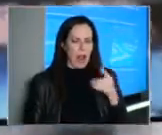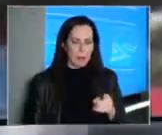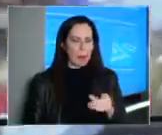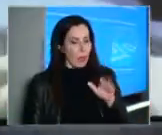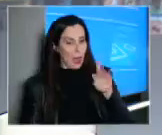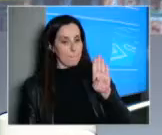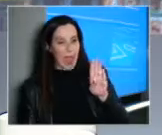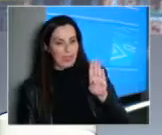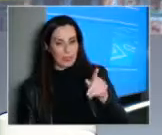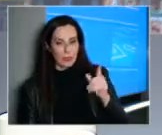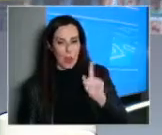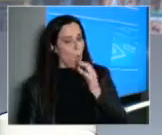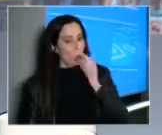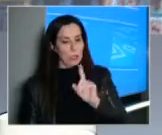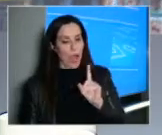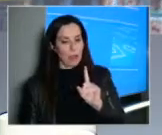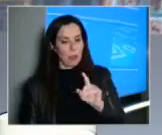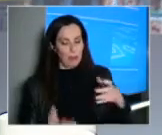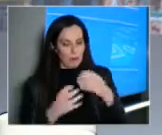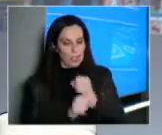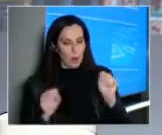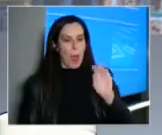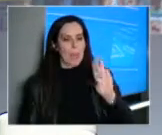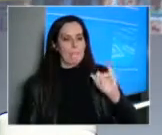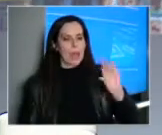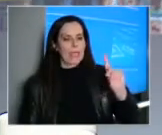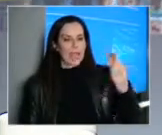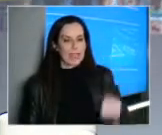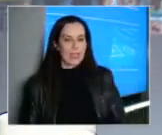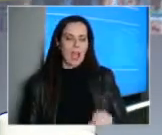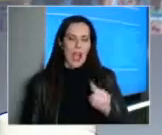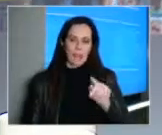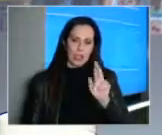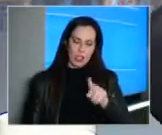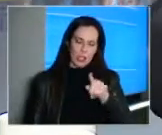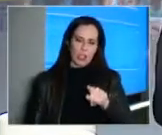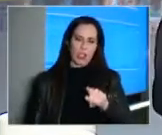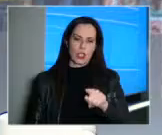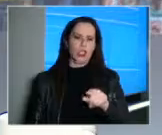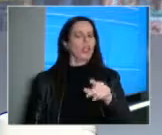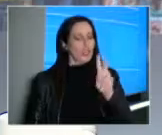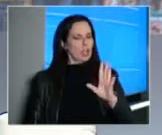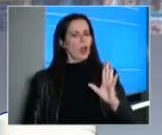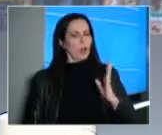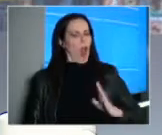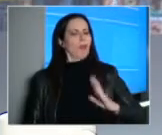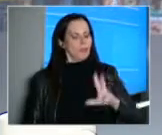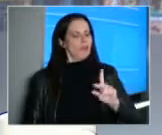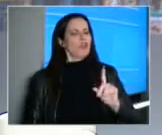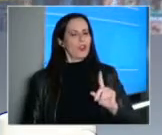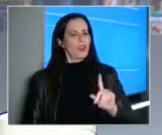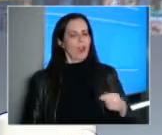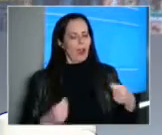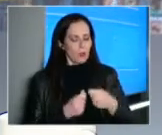גם הוא לא צעיר, נגיד את זה ככה, לא צעיר. אבל הוא בא עם, עם הבלר של אובמה, ועם החברות עם